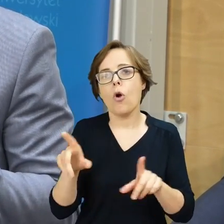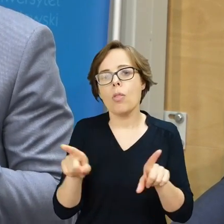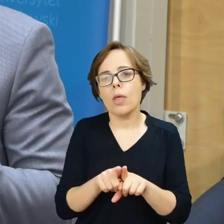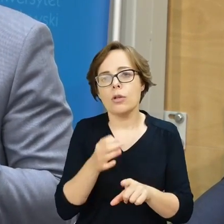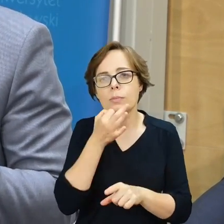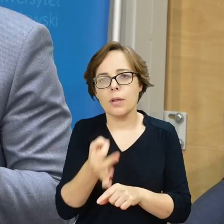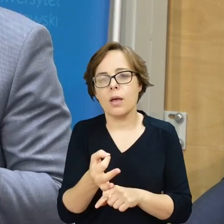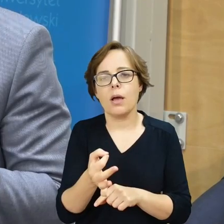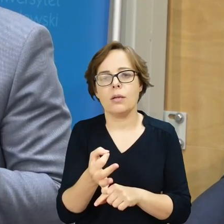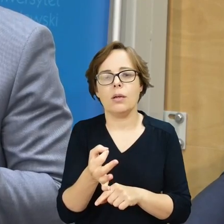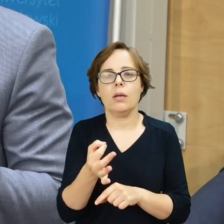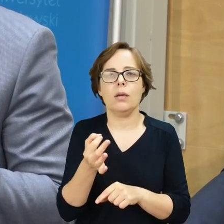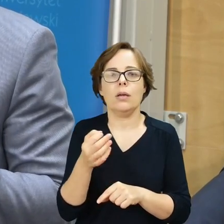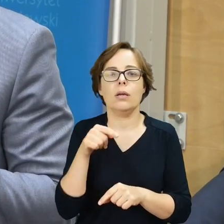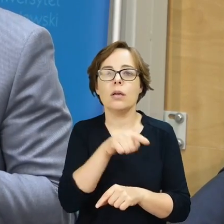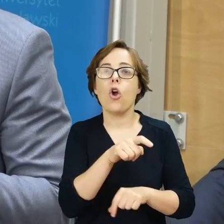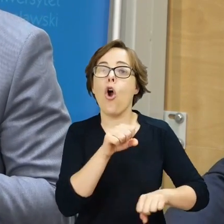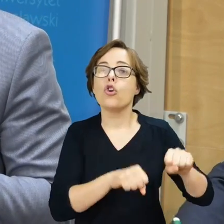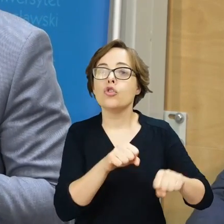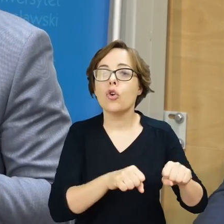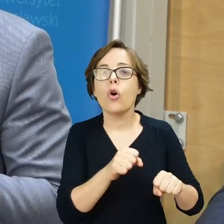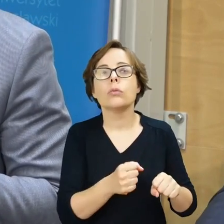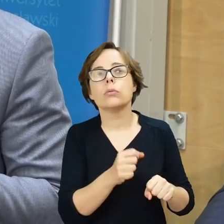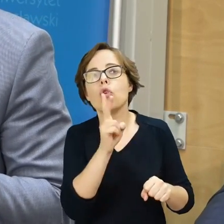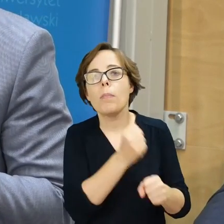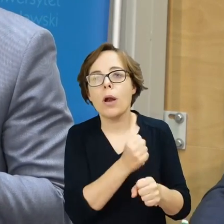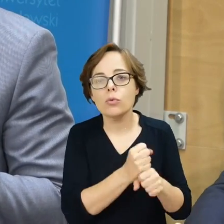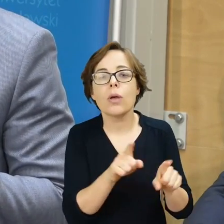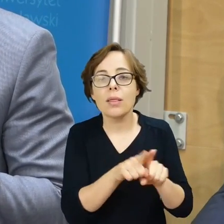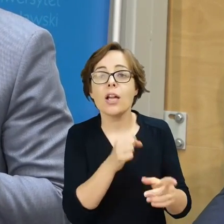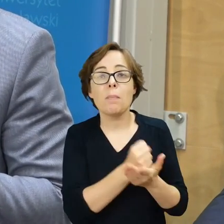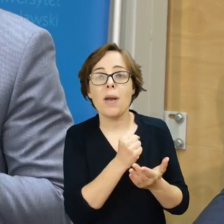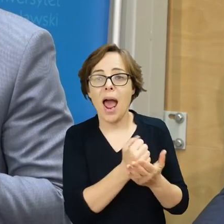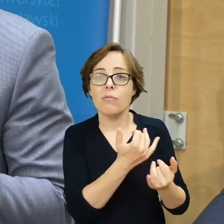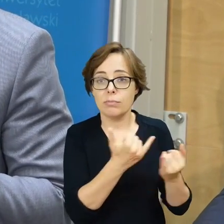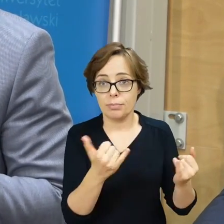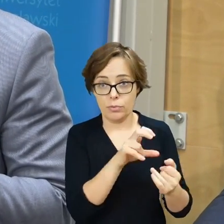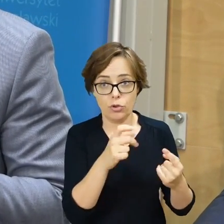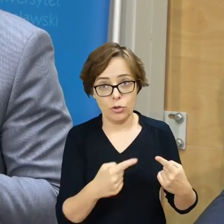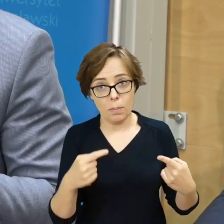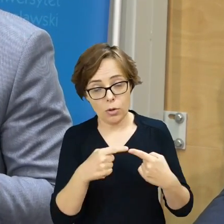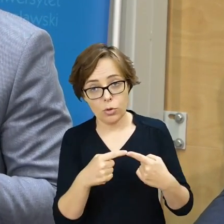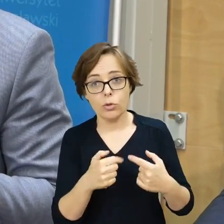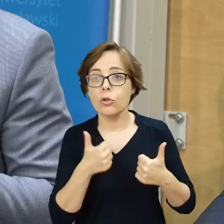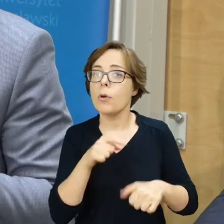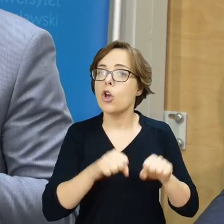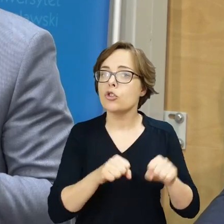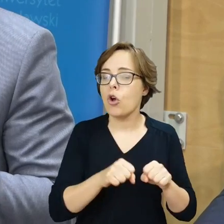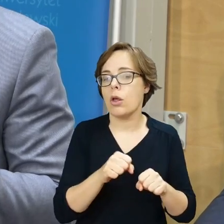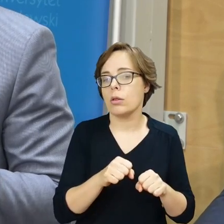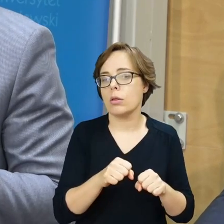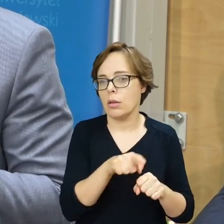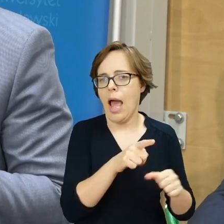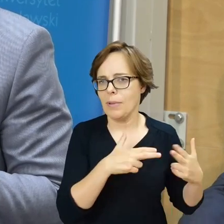i kadry w tym sądzie i spektrum tych spraw jest tego rodzaju, że sędzia mógłby prowadzić sądu